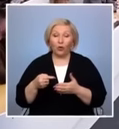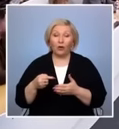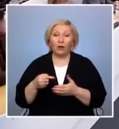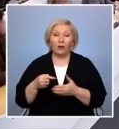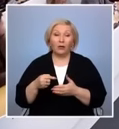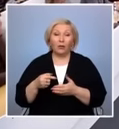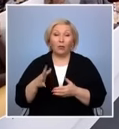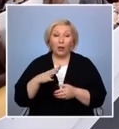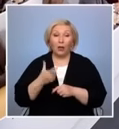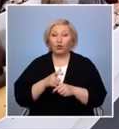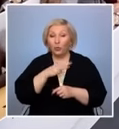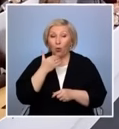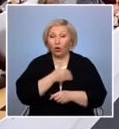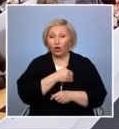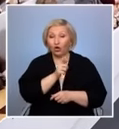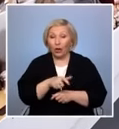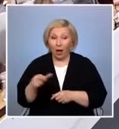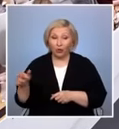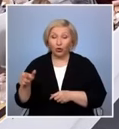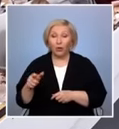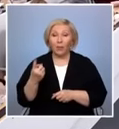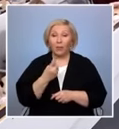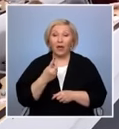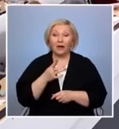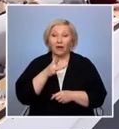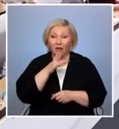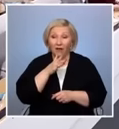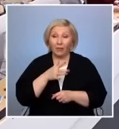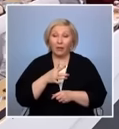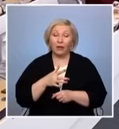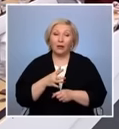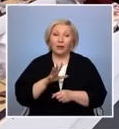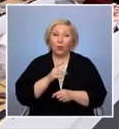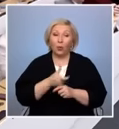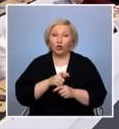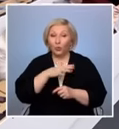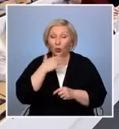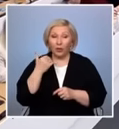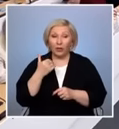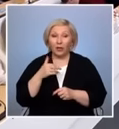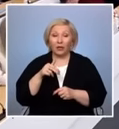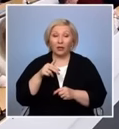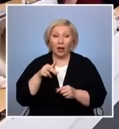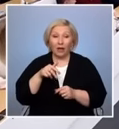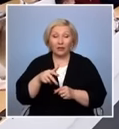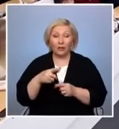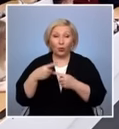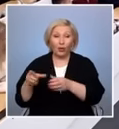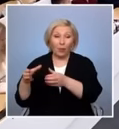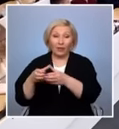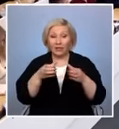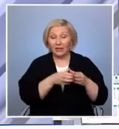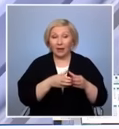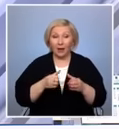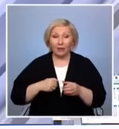отмечал, назначал, упоминал и так далее, всех там, значит, отличившихся и не отличившихся, и очень хвалил